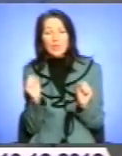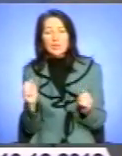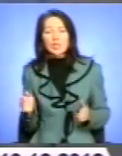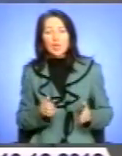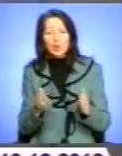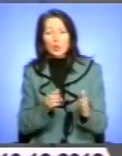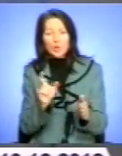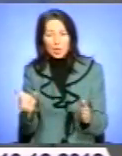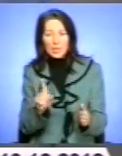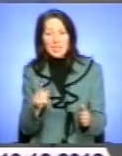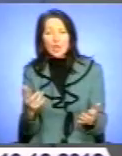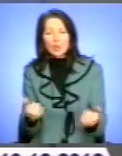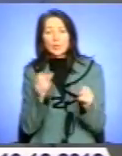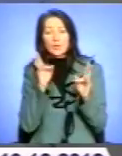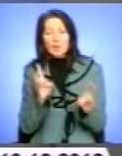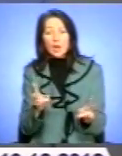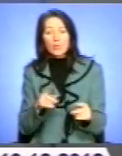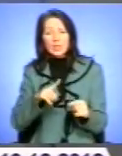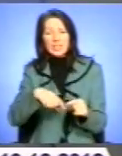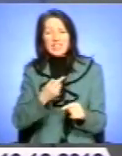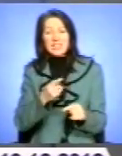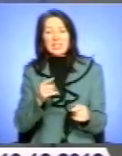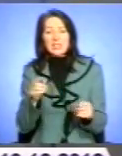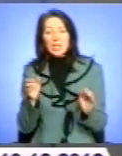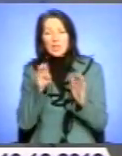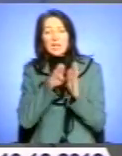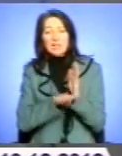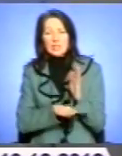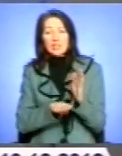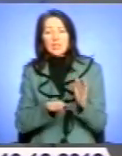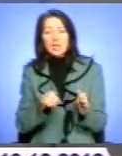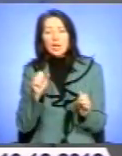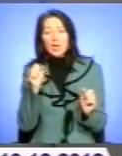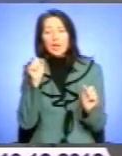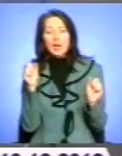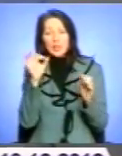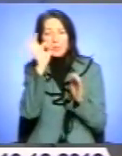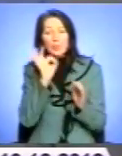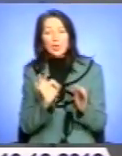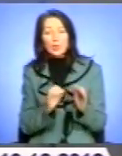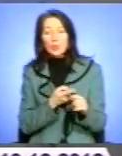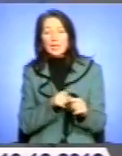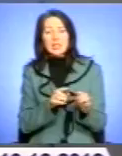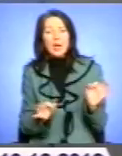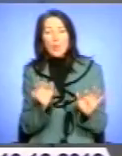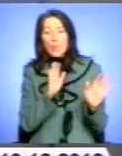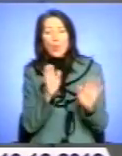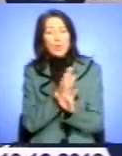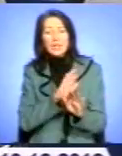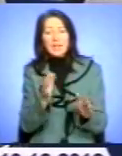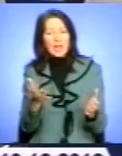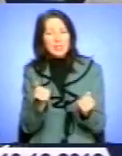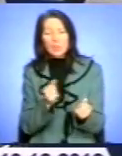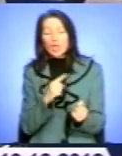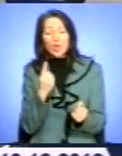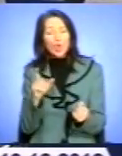травми від низьких температур. І саме головне, ця негода не забрала жодного людського життя на даній дорозі.